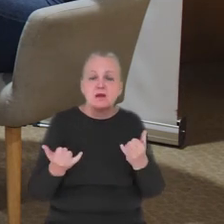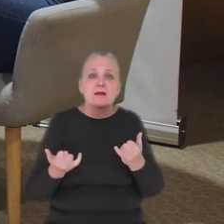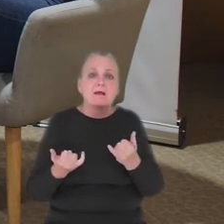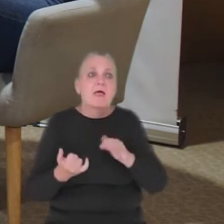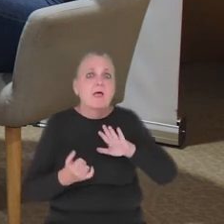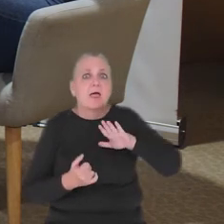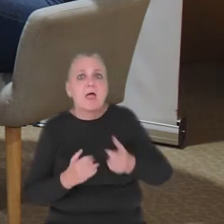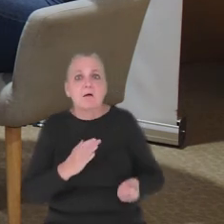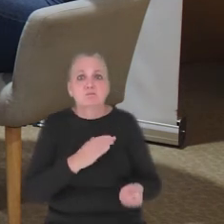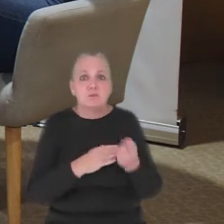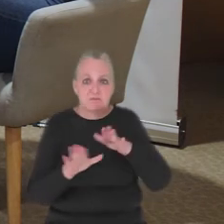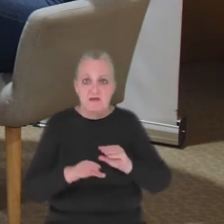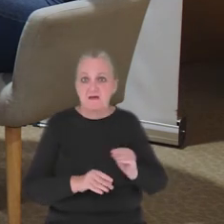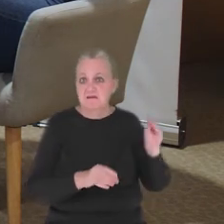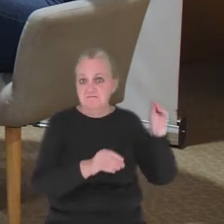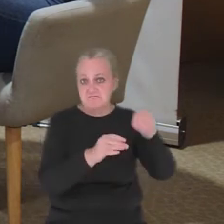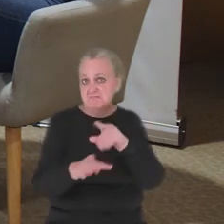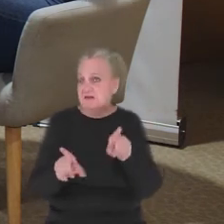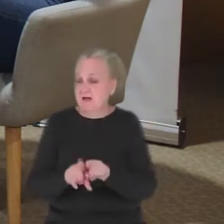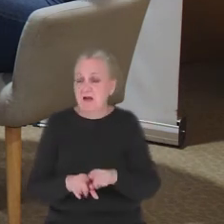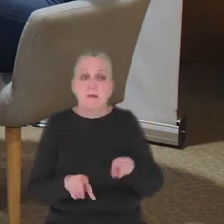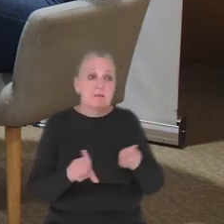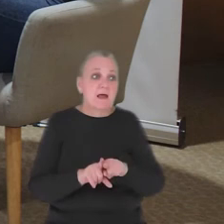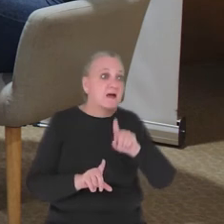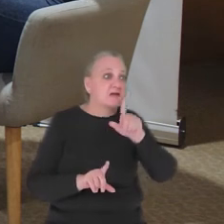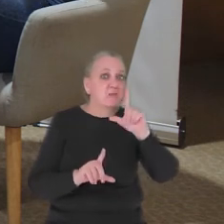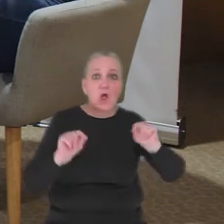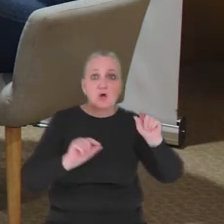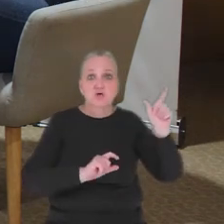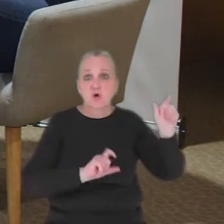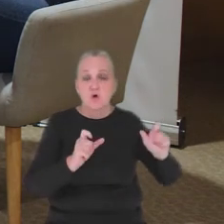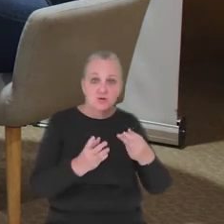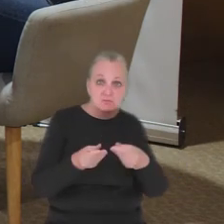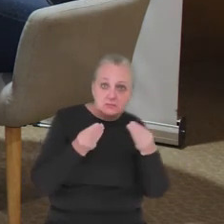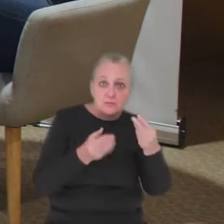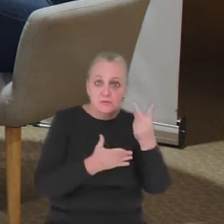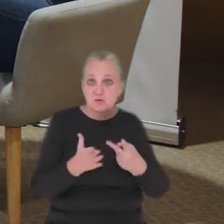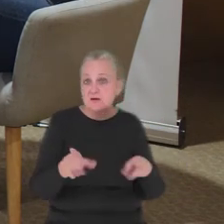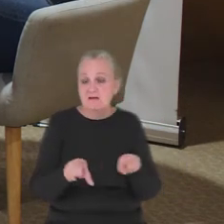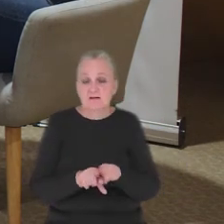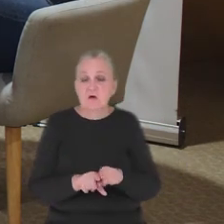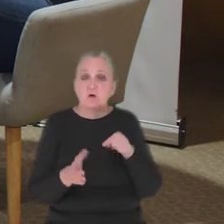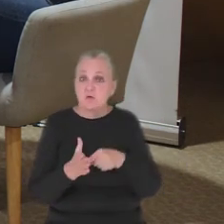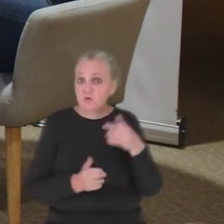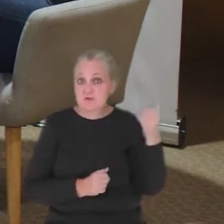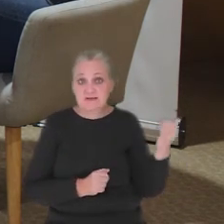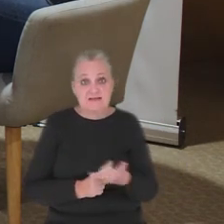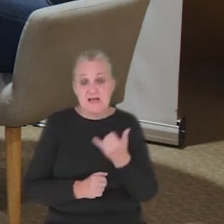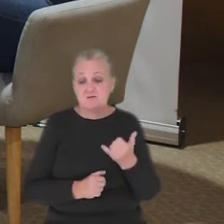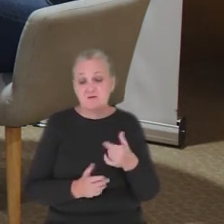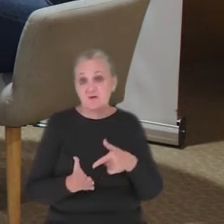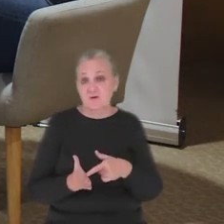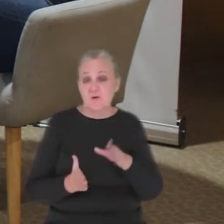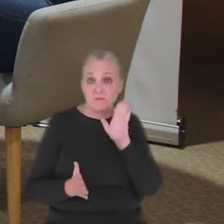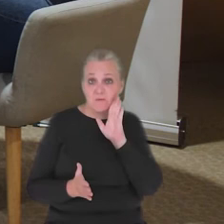nieprzewidywalne miejsca i trafianie do nieoczekiwanych odbiorców. I tak jak powiedziałaś, to jest zawsze też taki